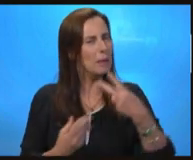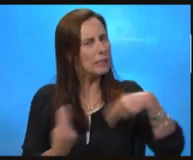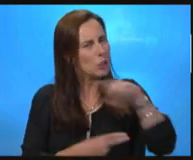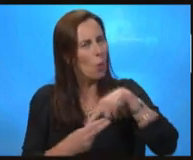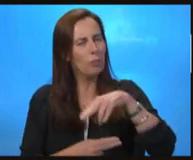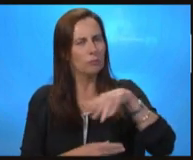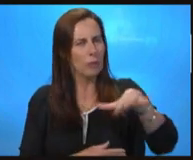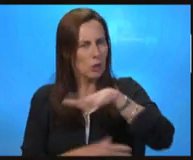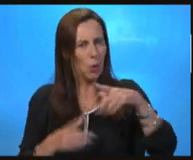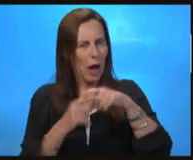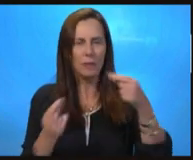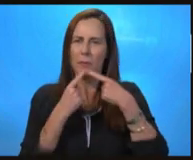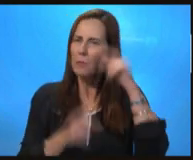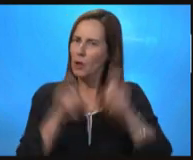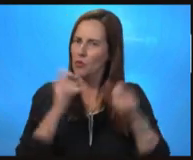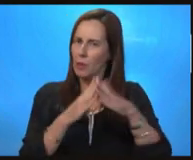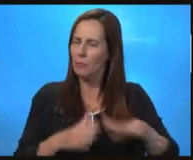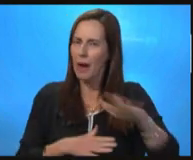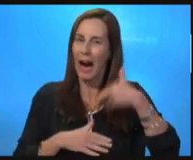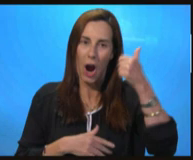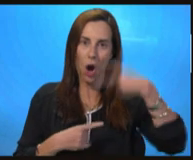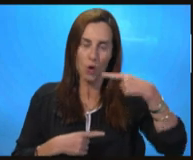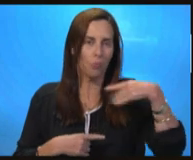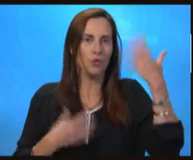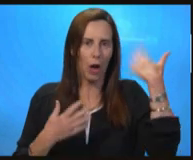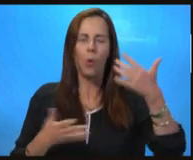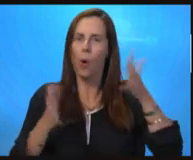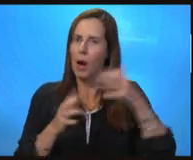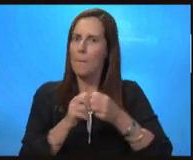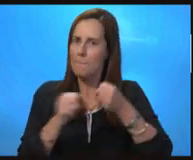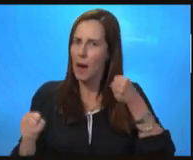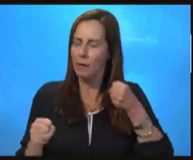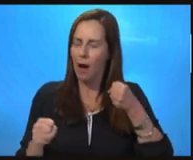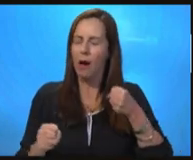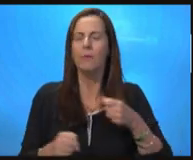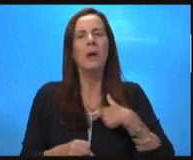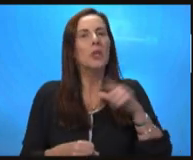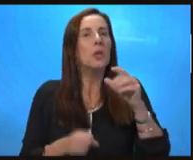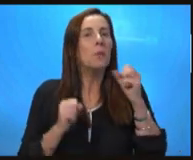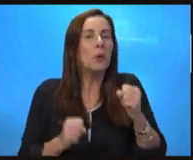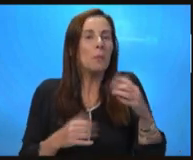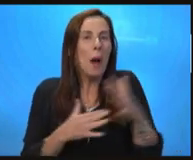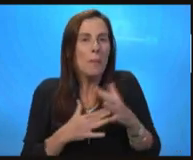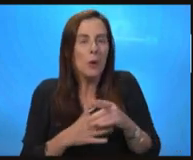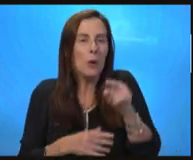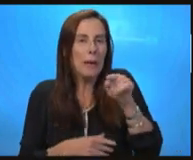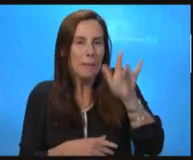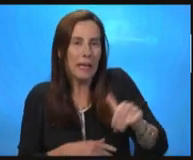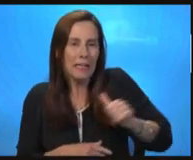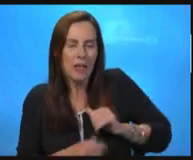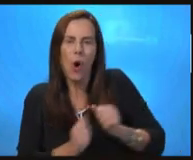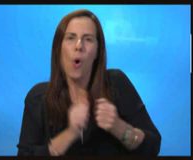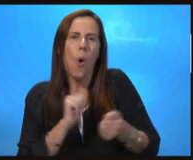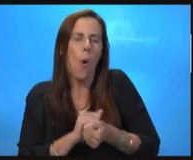עוטף עזה, משוחחים עם התושבים לאחר היממה כל כך מתוחה שעברה עליהם. אני לא יודע אם הביקורת שלהם היא כלפי צה"ל, אלא באופן